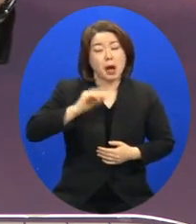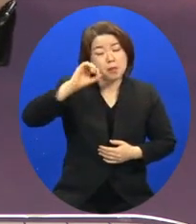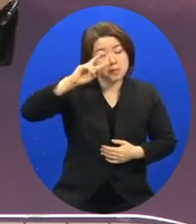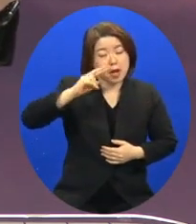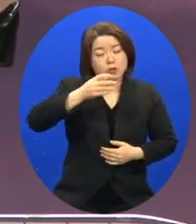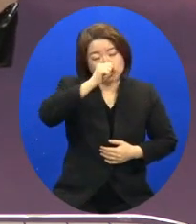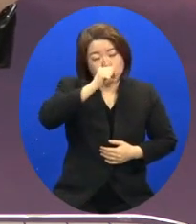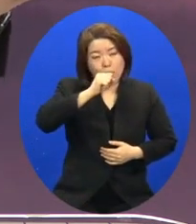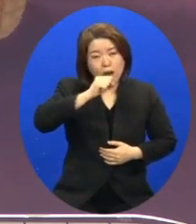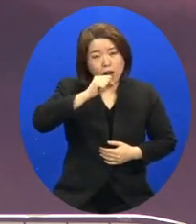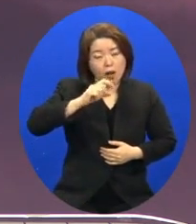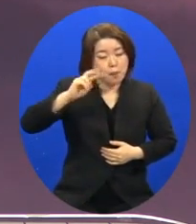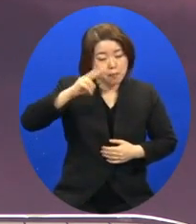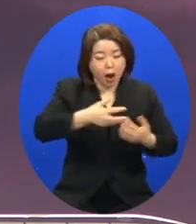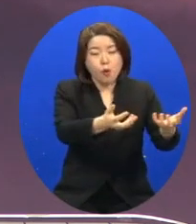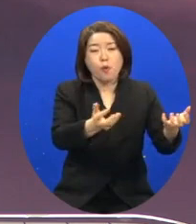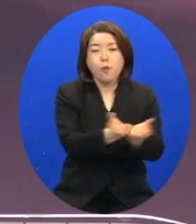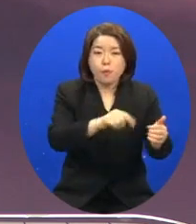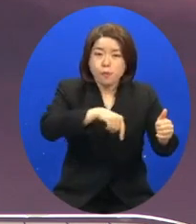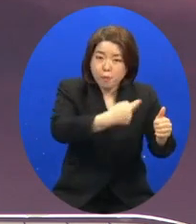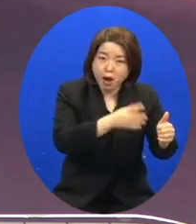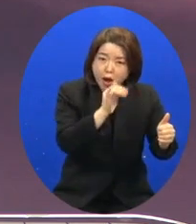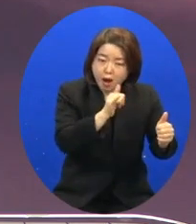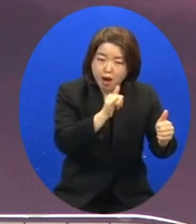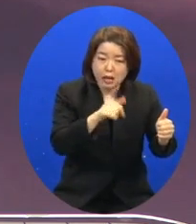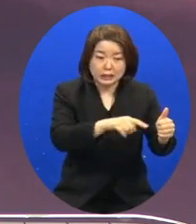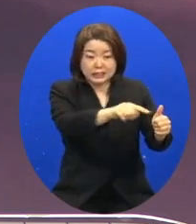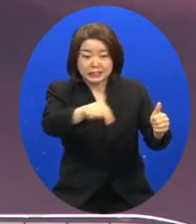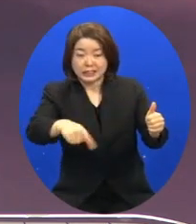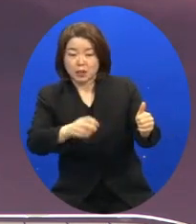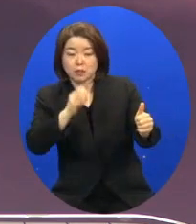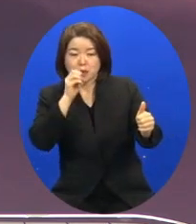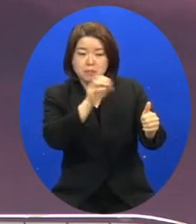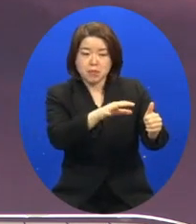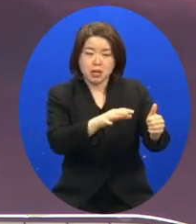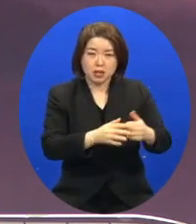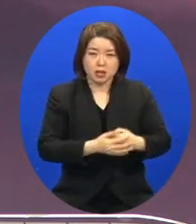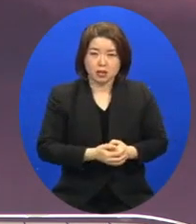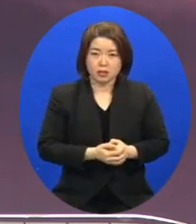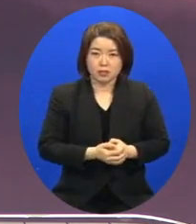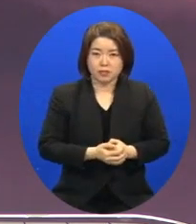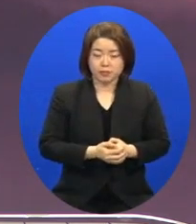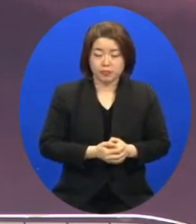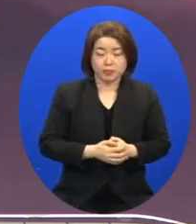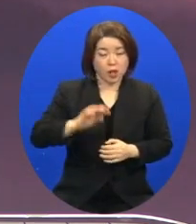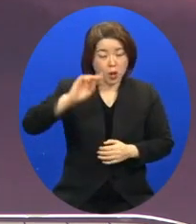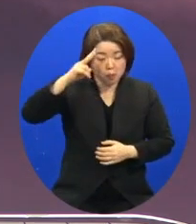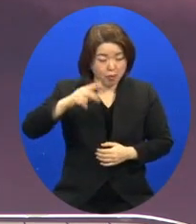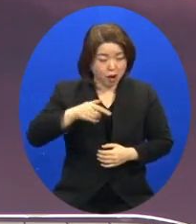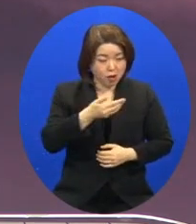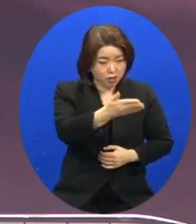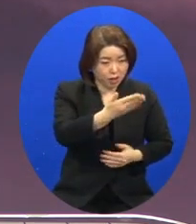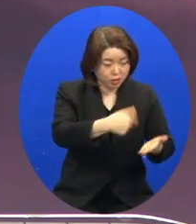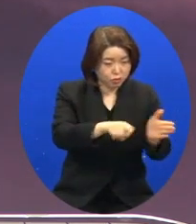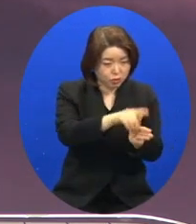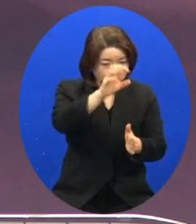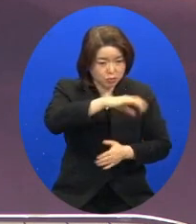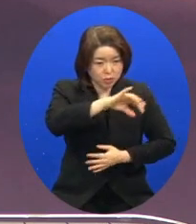편이야. 그런 사람들에게 하는 이야기예요. 아, 바울이 당신을 위해서 십자가에 달려